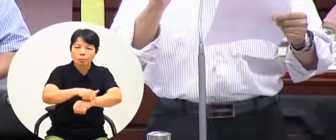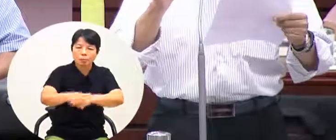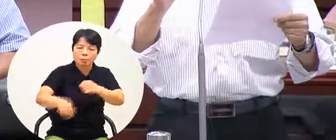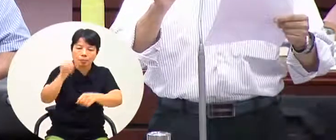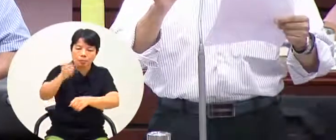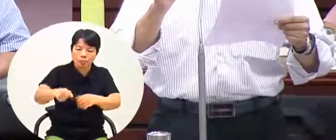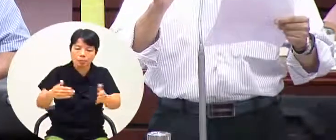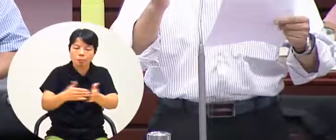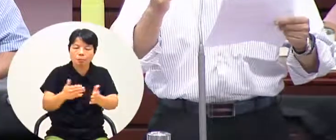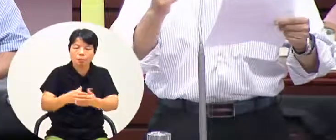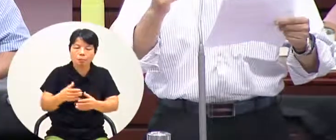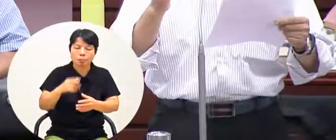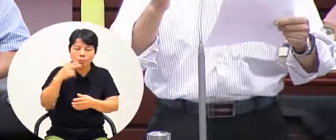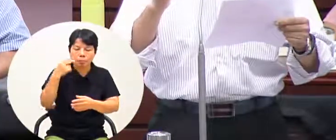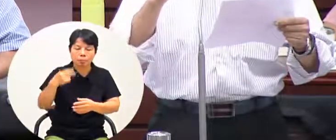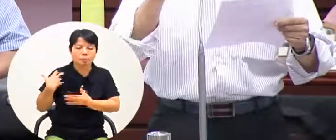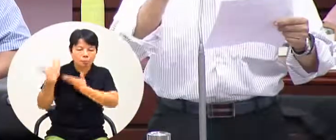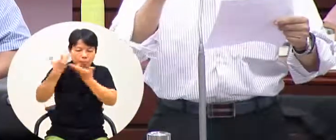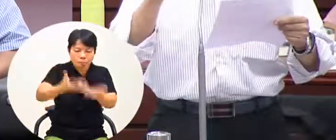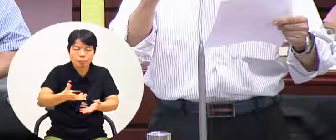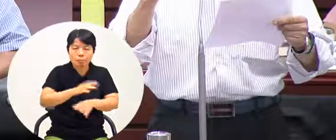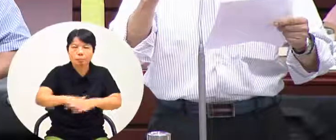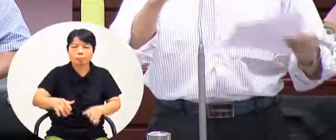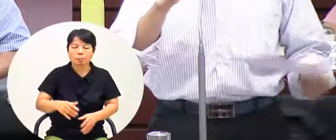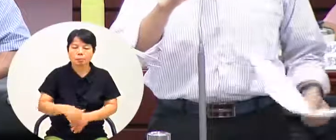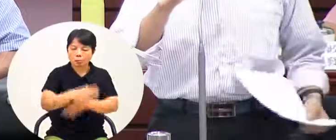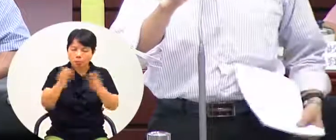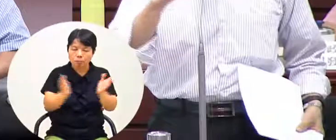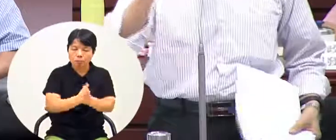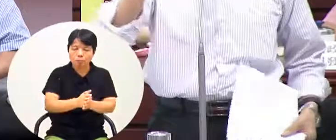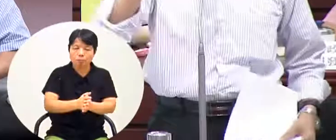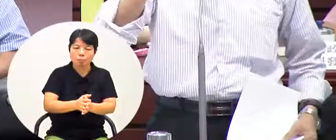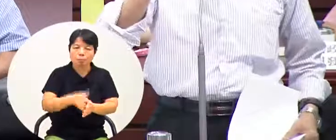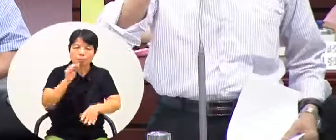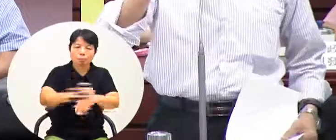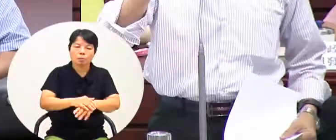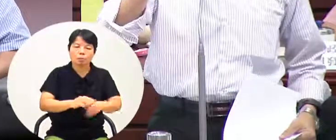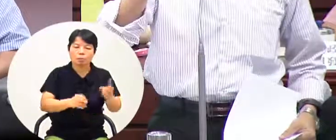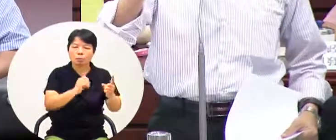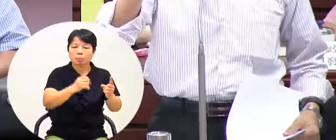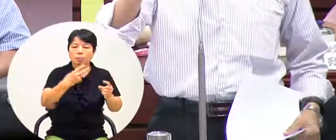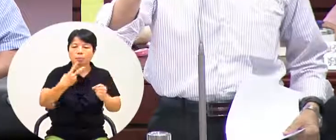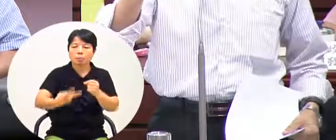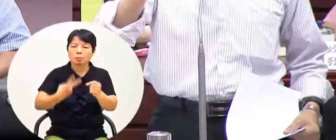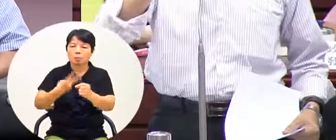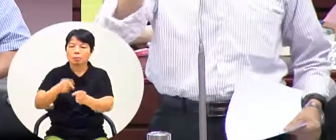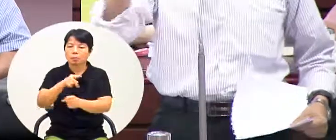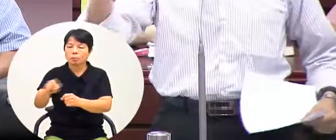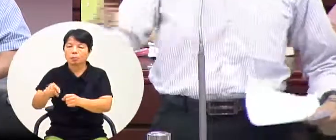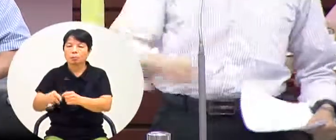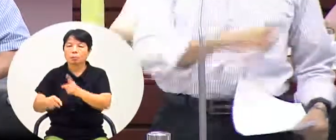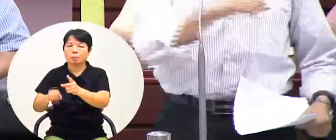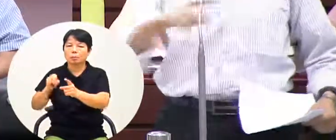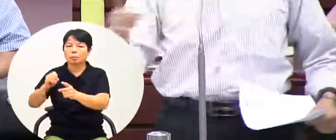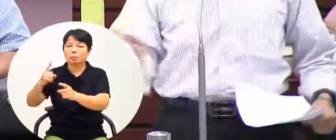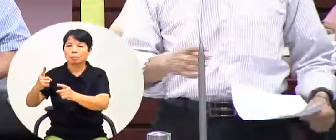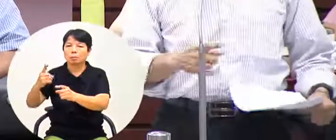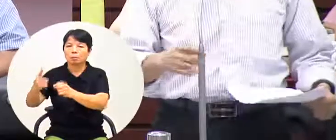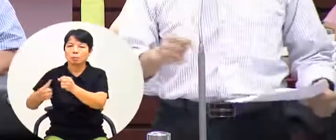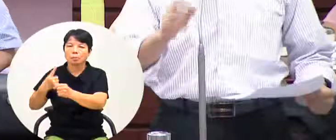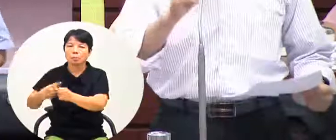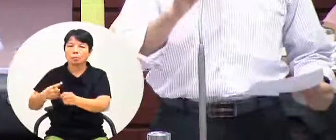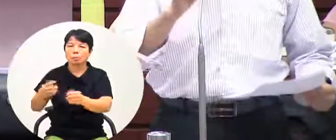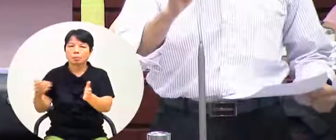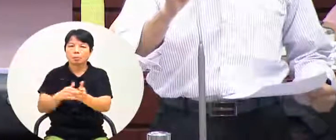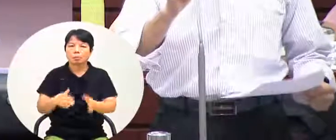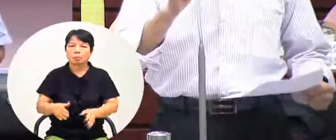整个起程是一百零年开始到110年，所以。你也是110年吼，是全部拢会当完成